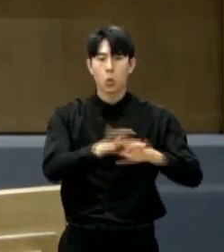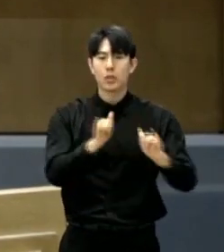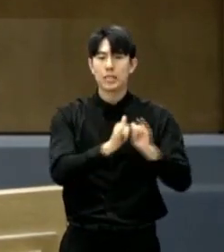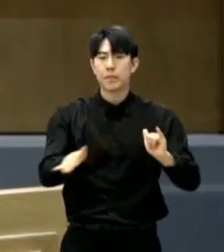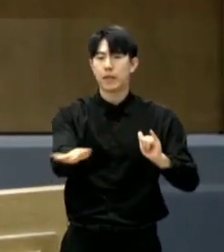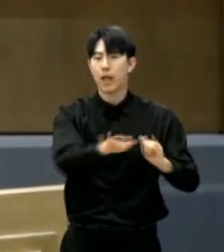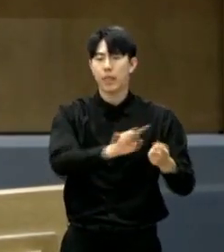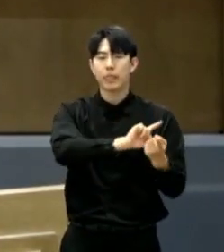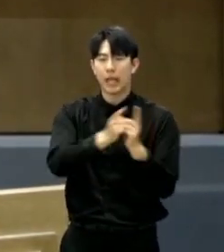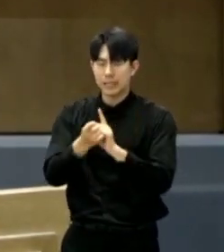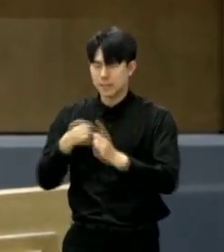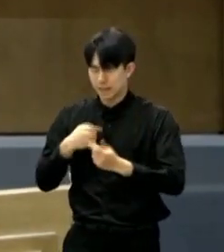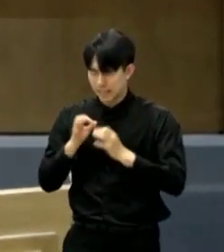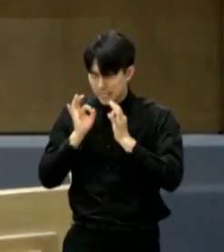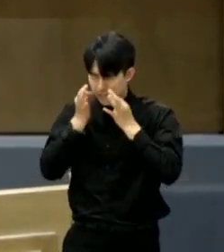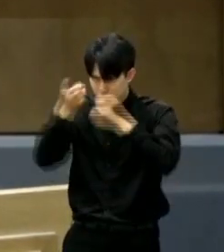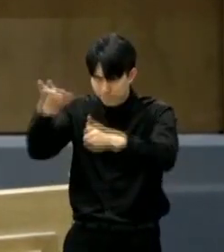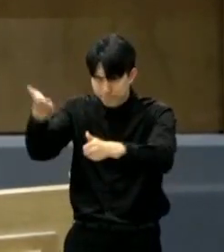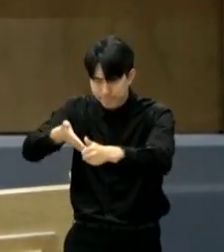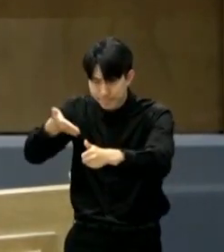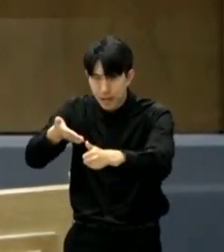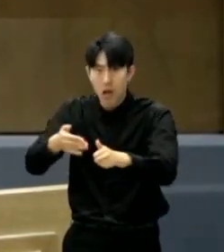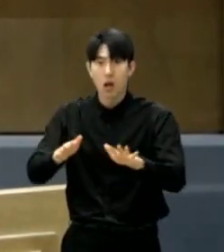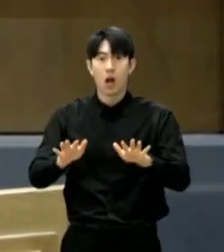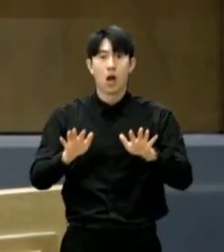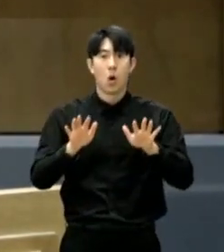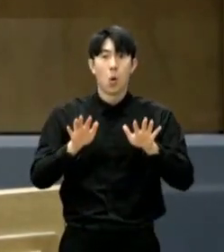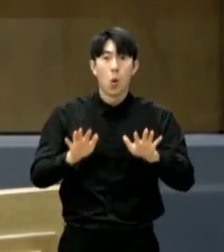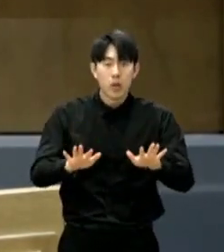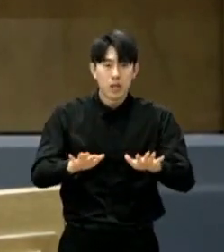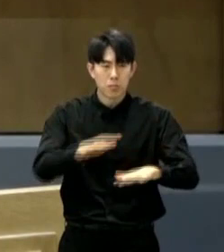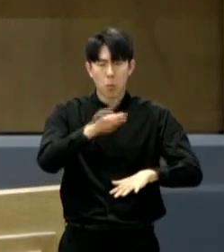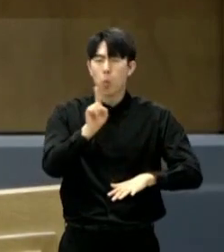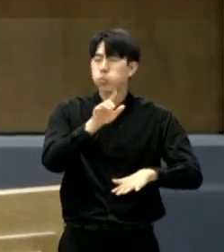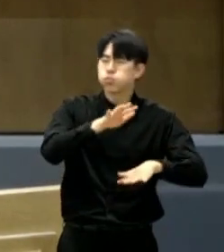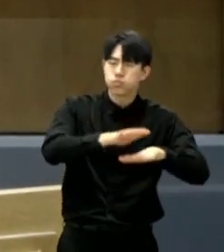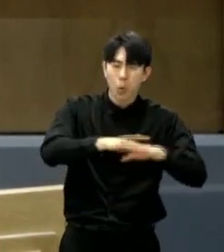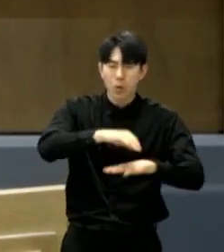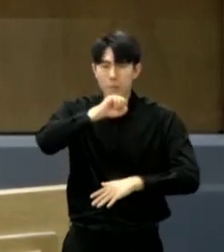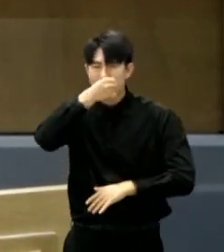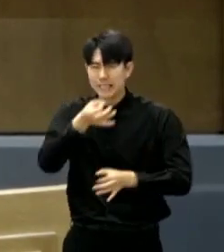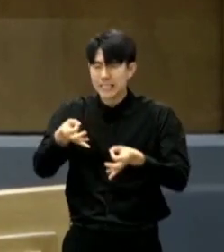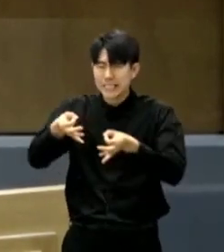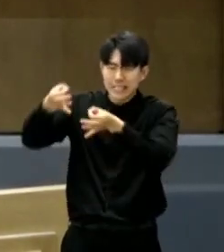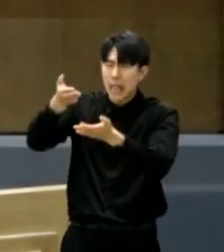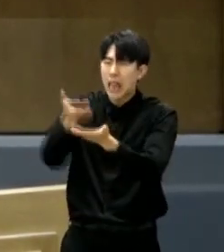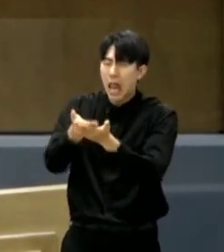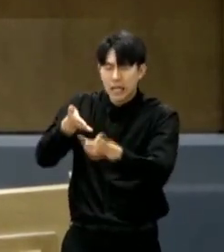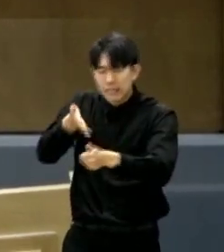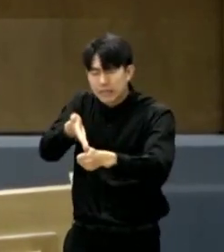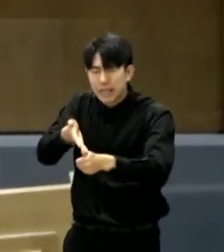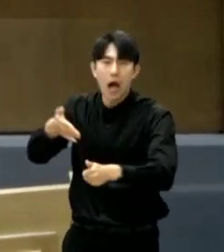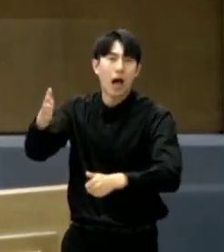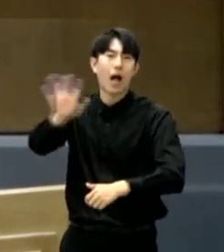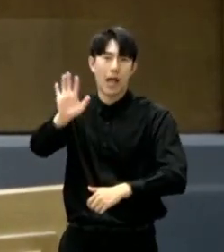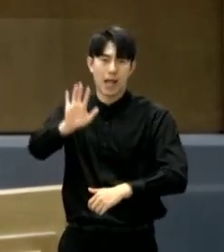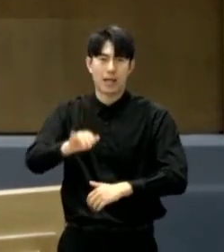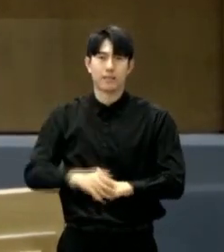대신하여 간곡히 부탁을 드리겠습니다. 오늘은 굳이 농업 예산 인상에 대해 말씀은 안